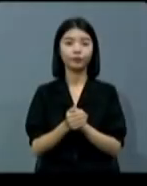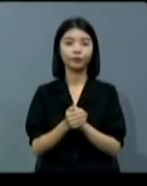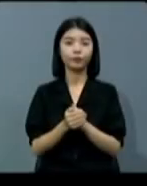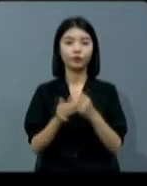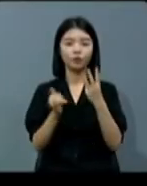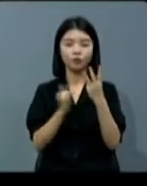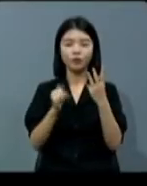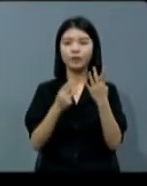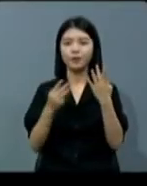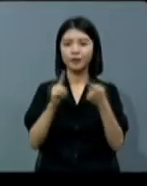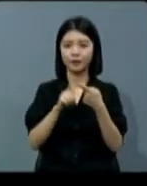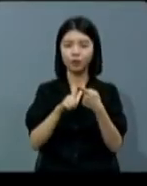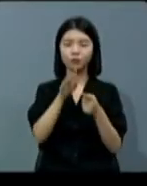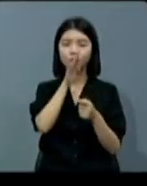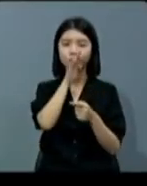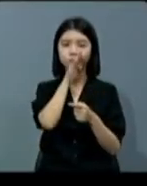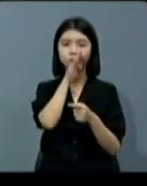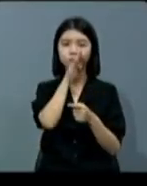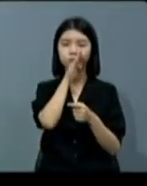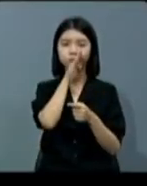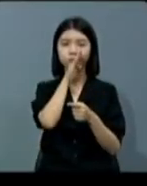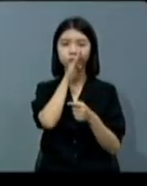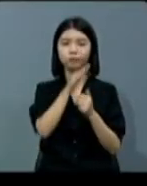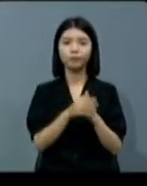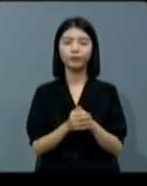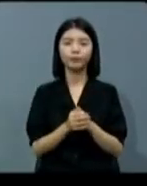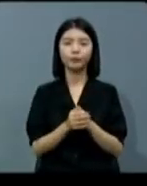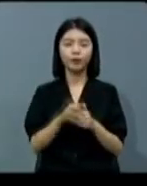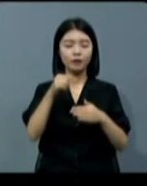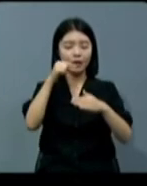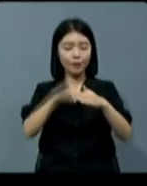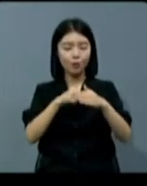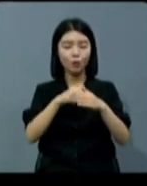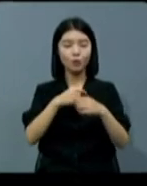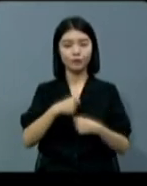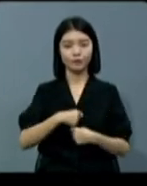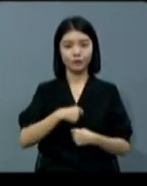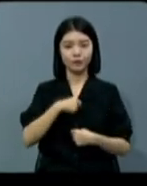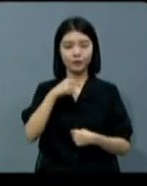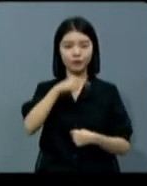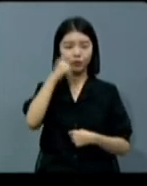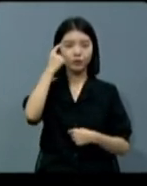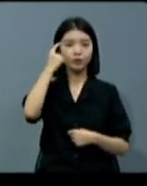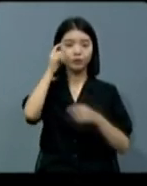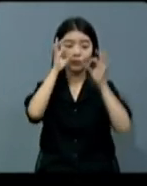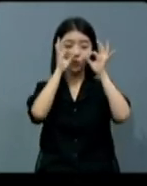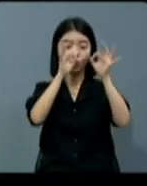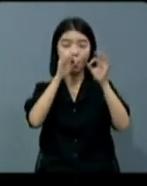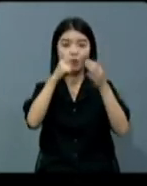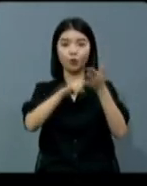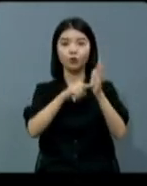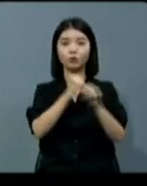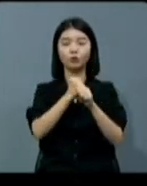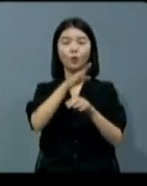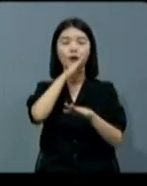분 다 사삼에 대해서 매우 그 깊고도 진지한 그런 관점을 표시해 주신 것에 대해서